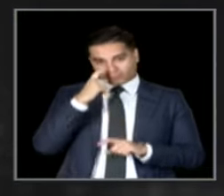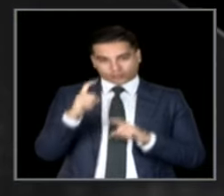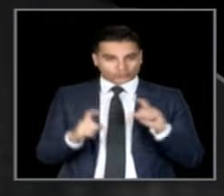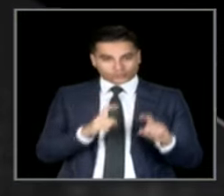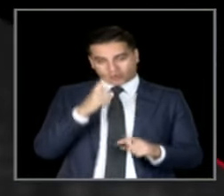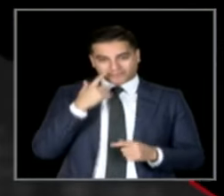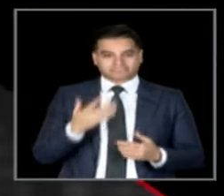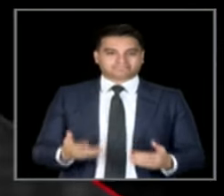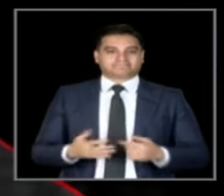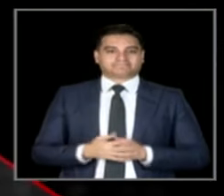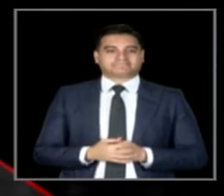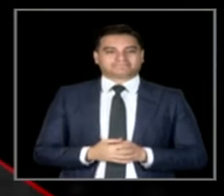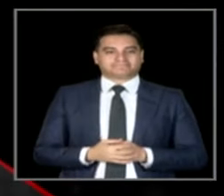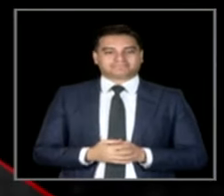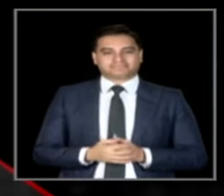الفنون.